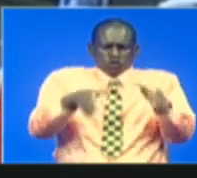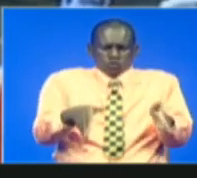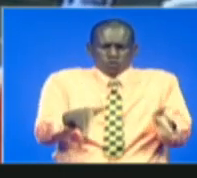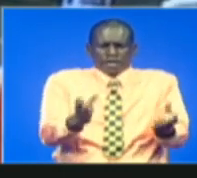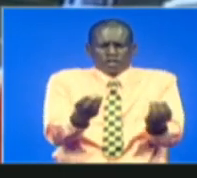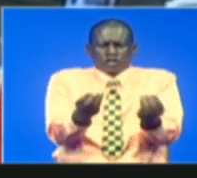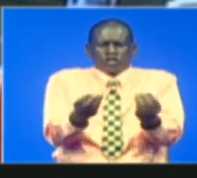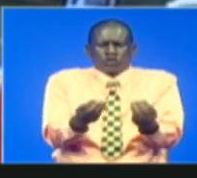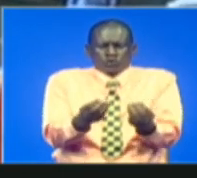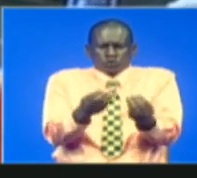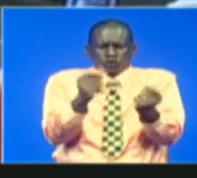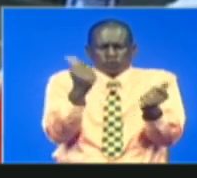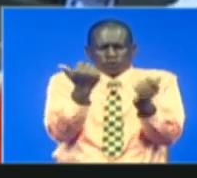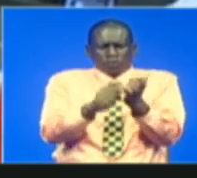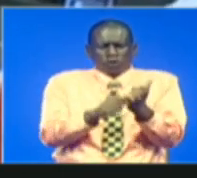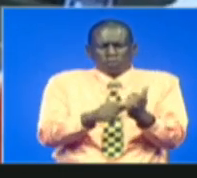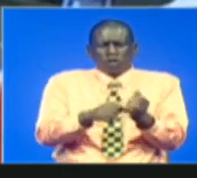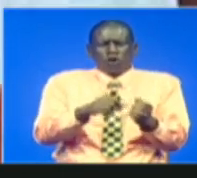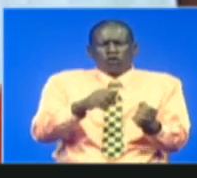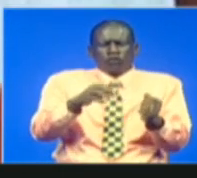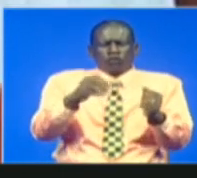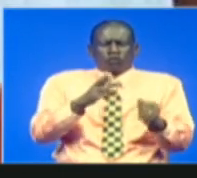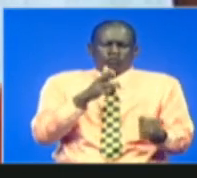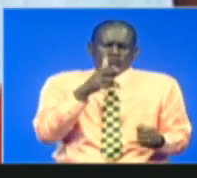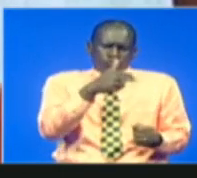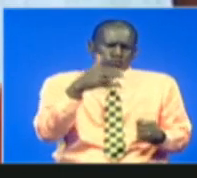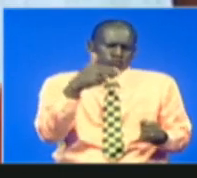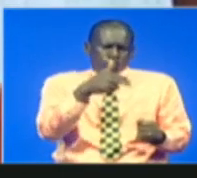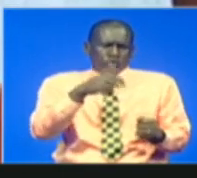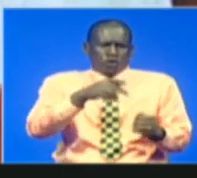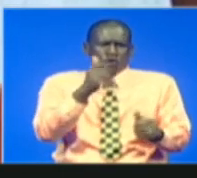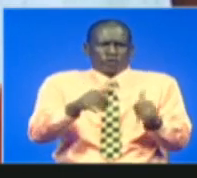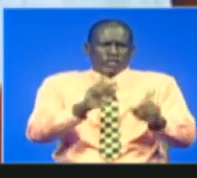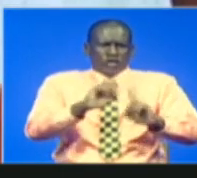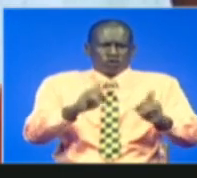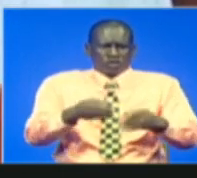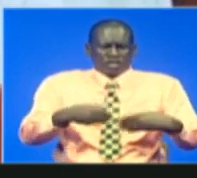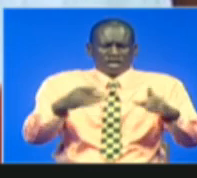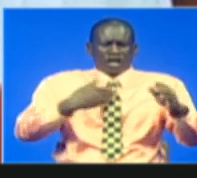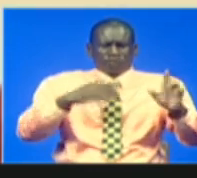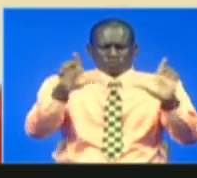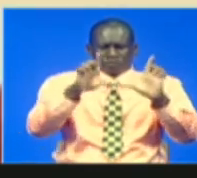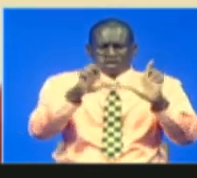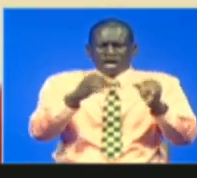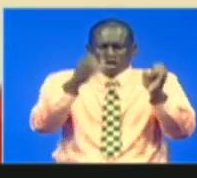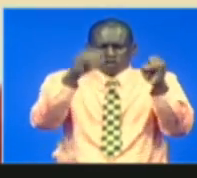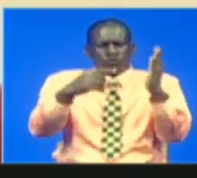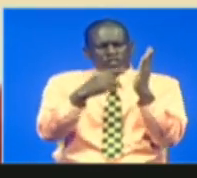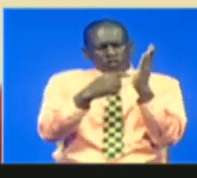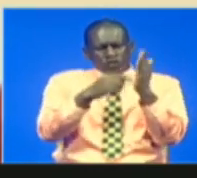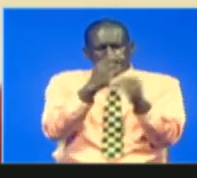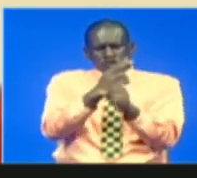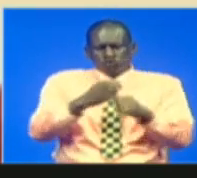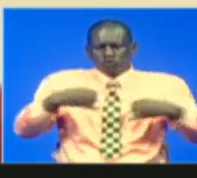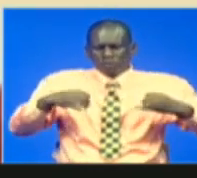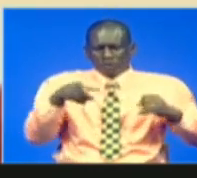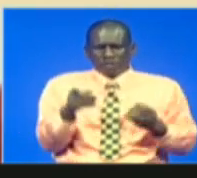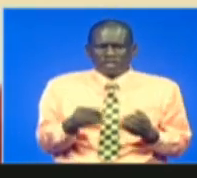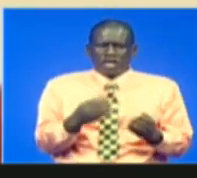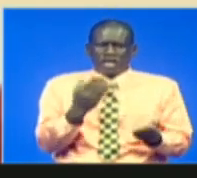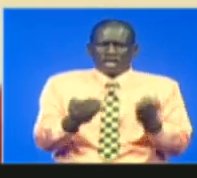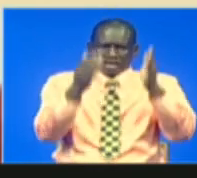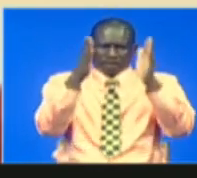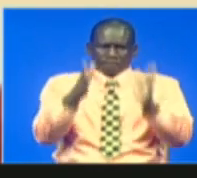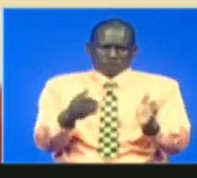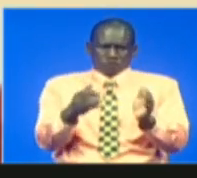na silaha haramu, huku teknolojia ya kisasa ikionekana kutumika kufanikisha hilo. Everyone who is licensed to hold a